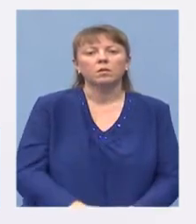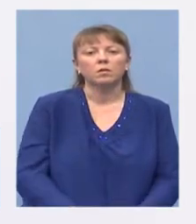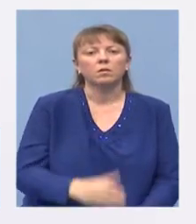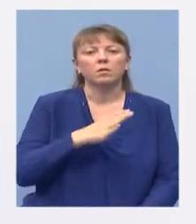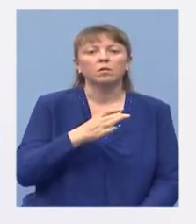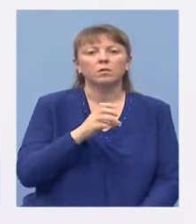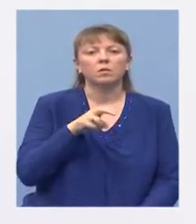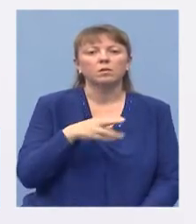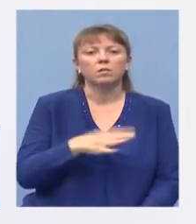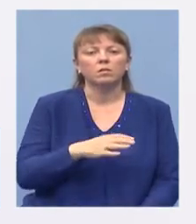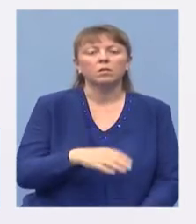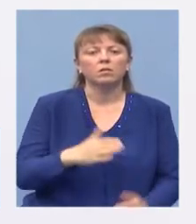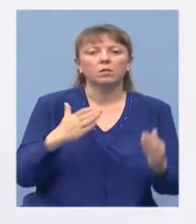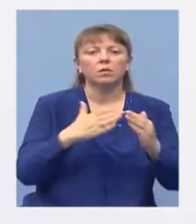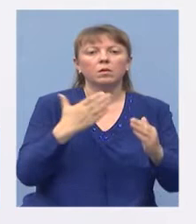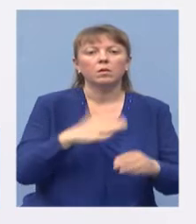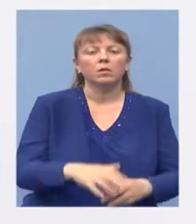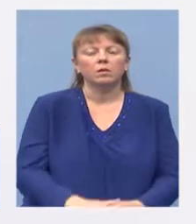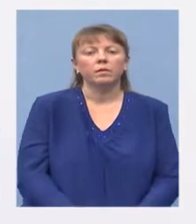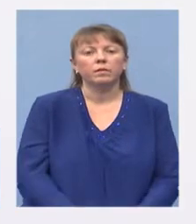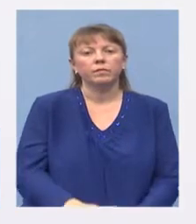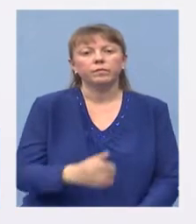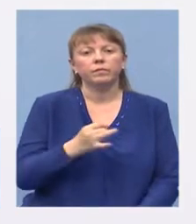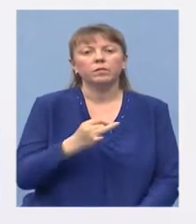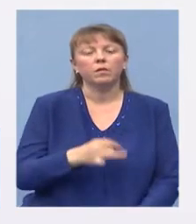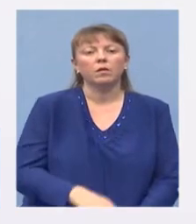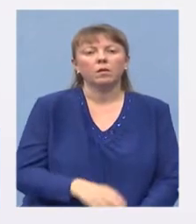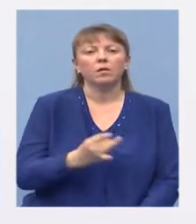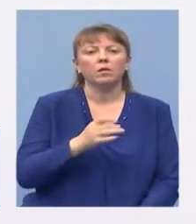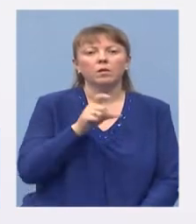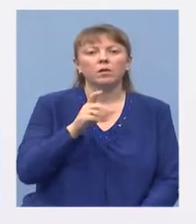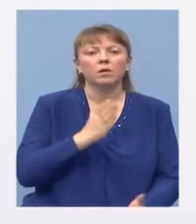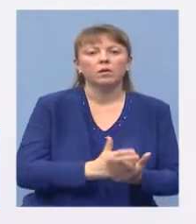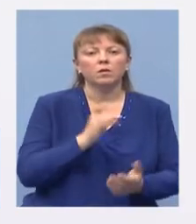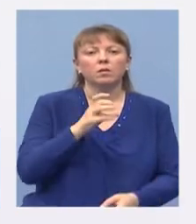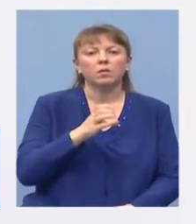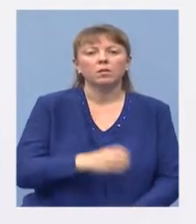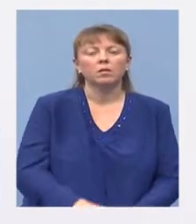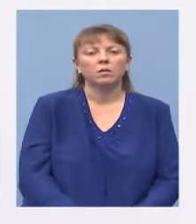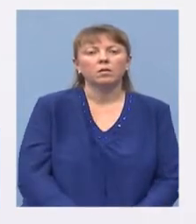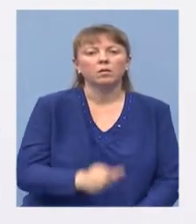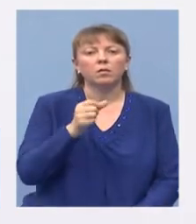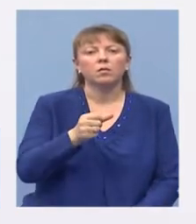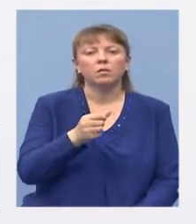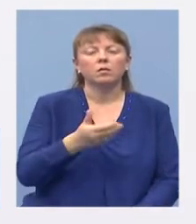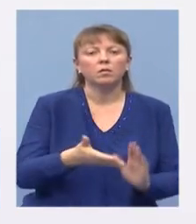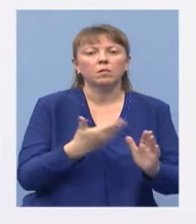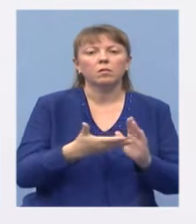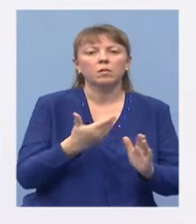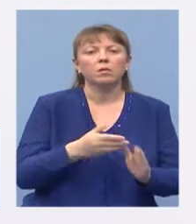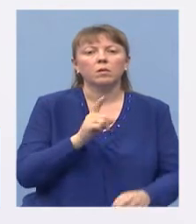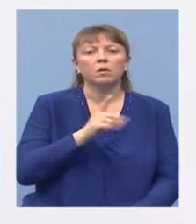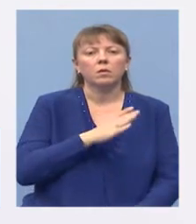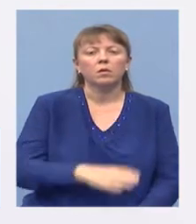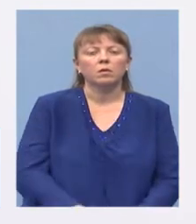части доступа к зданиям у нас во всех центрах обслуживания населения имеются пандусы, кнопки вызовов для того,